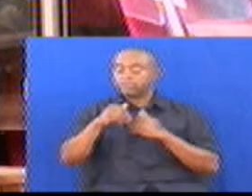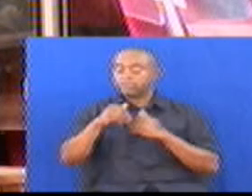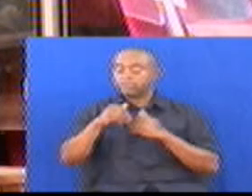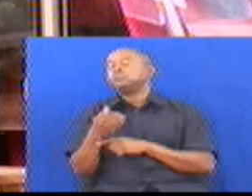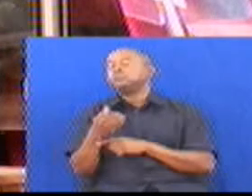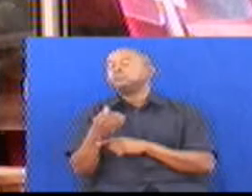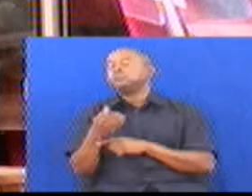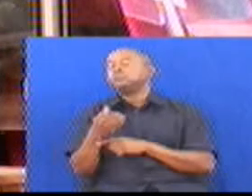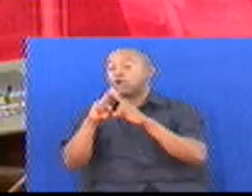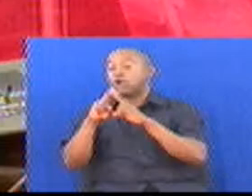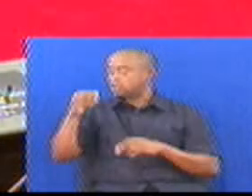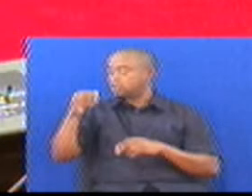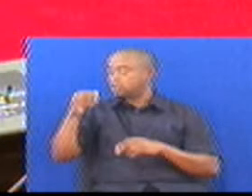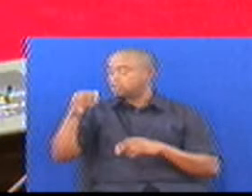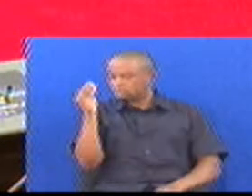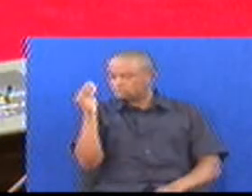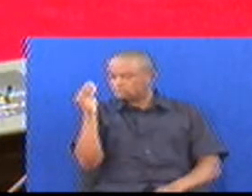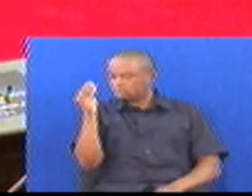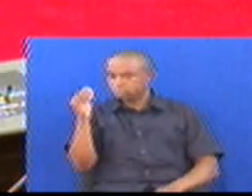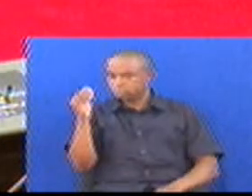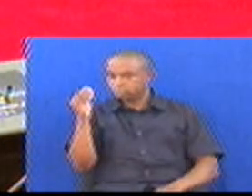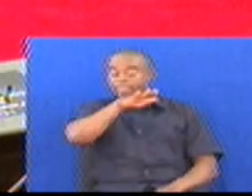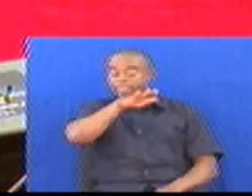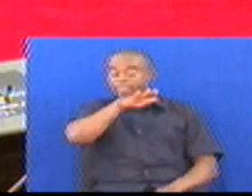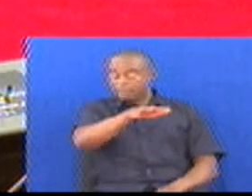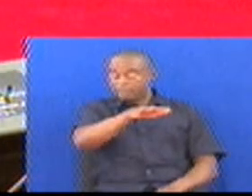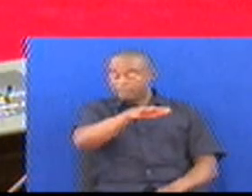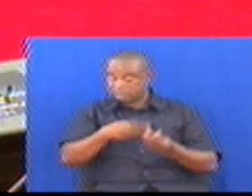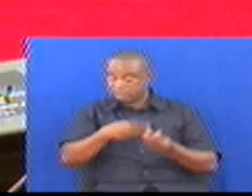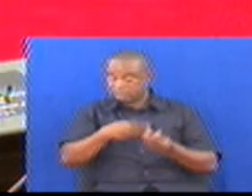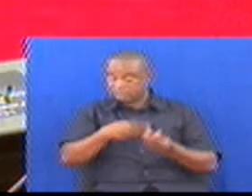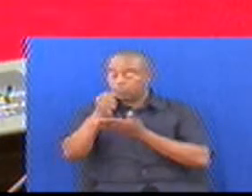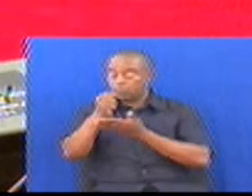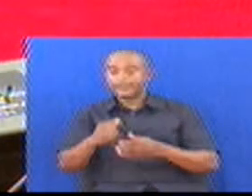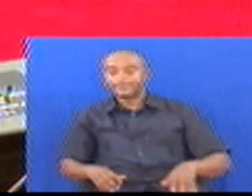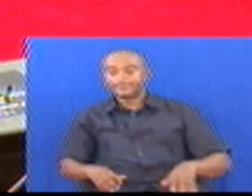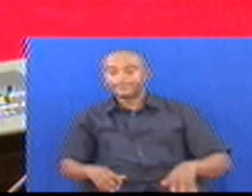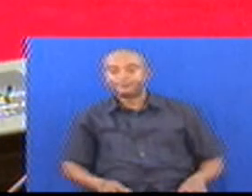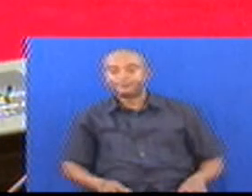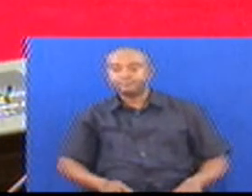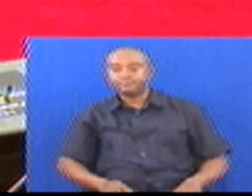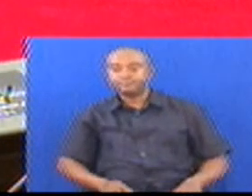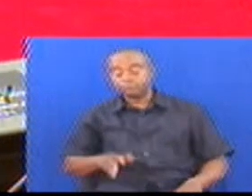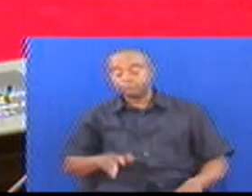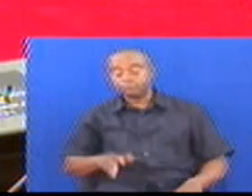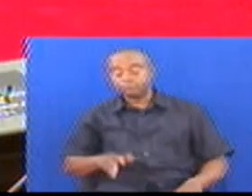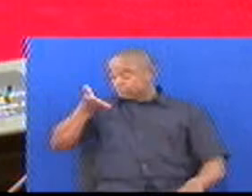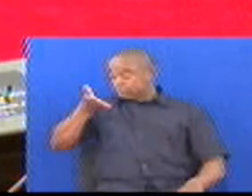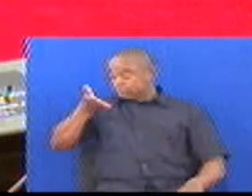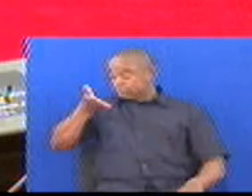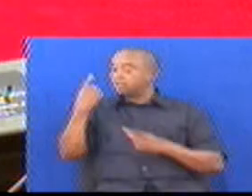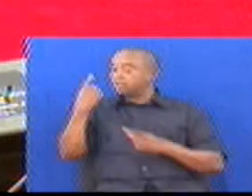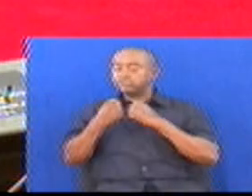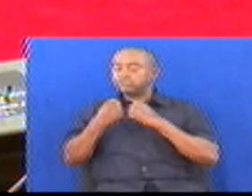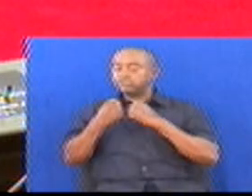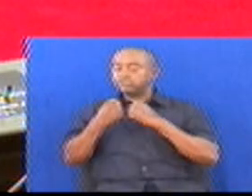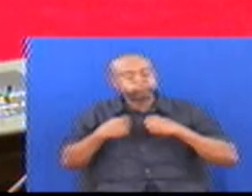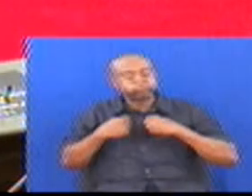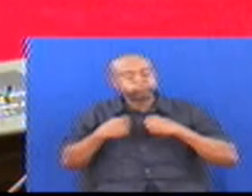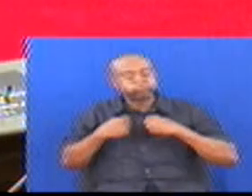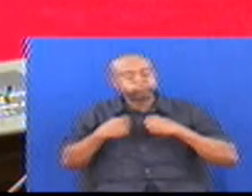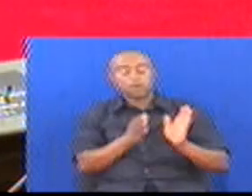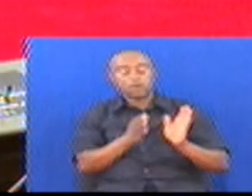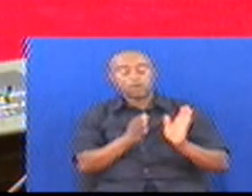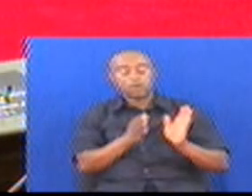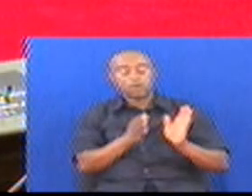Mererani. Mazingira ya biashara na uwekezaji. Mheshimiwa Spika, serikali imeendelea kutekeleza mpango kazi wa